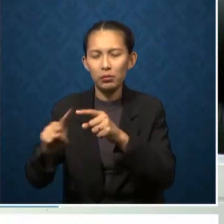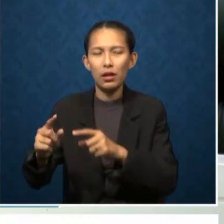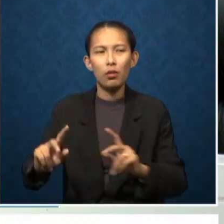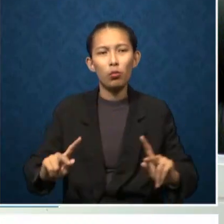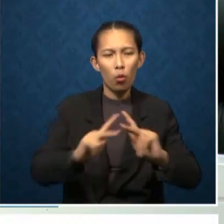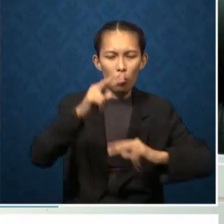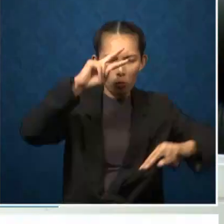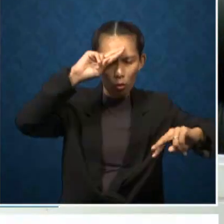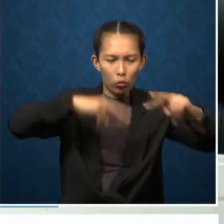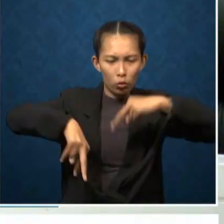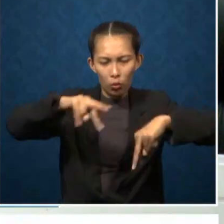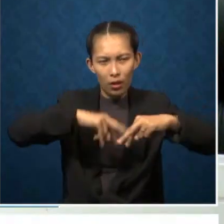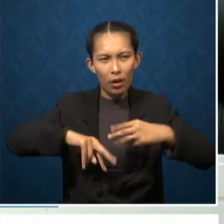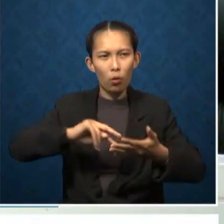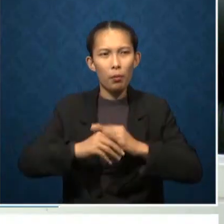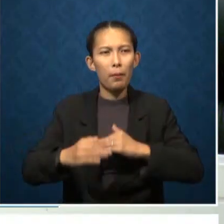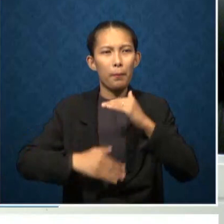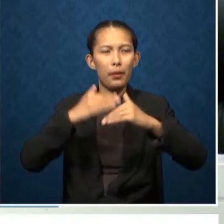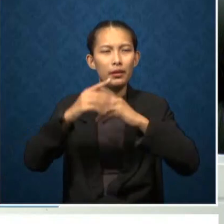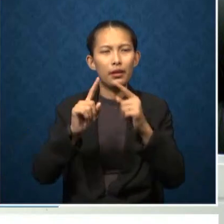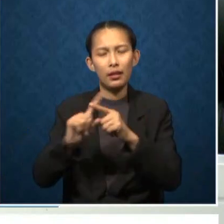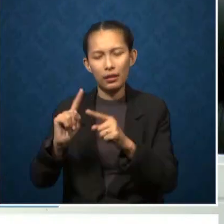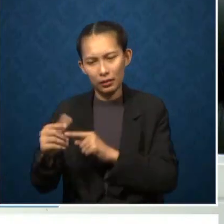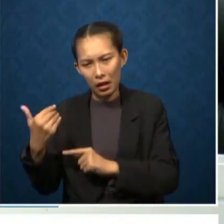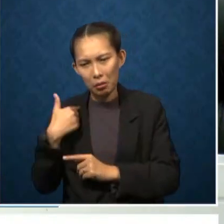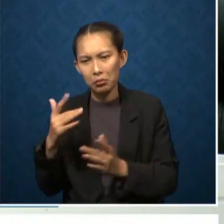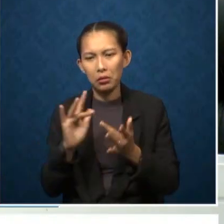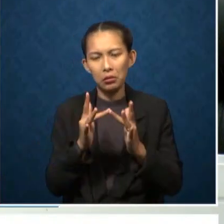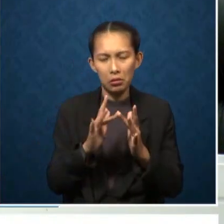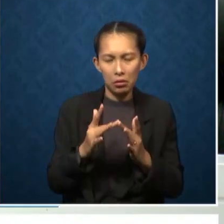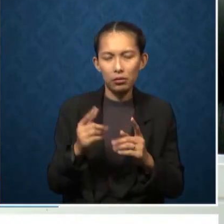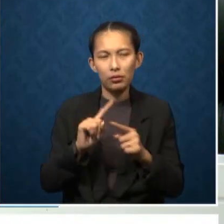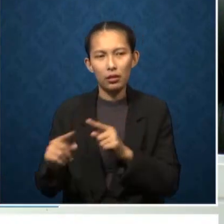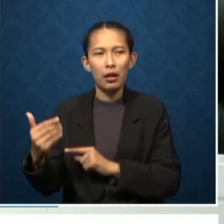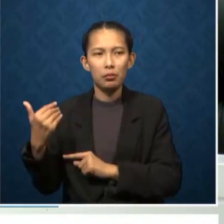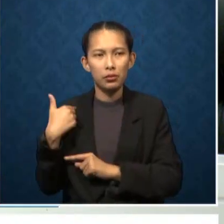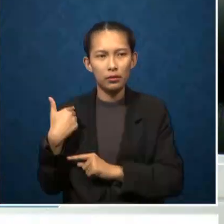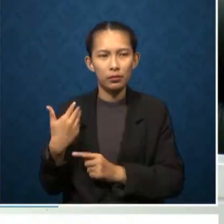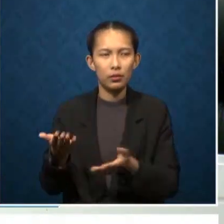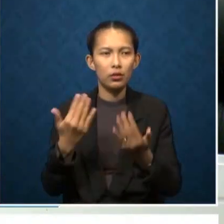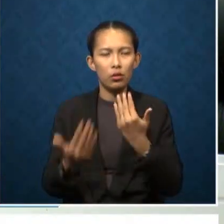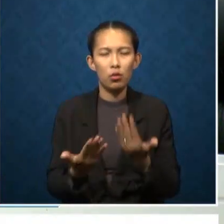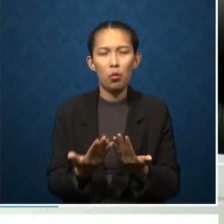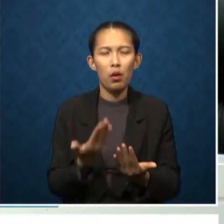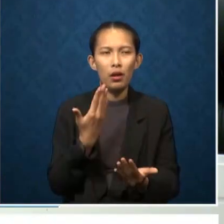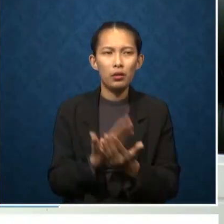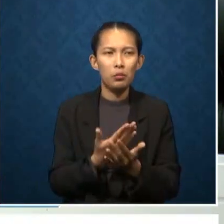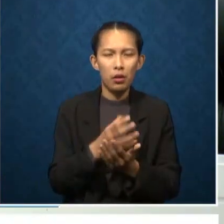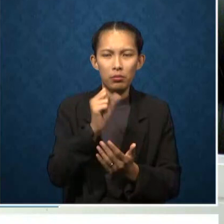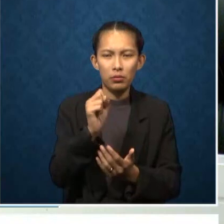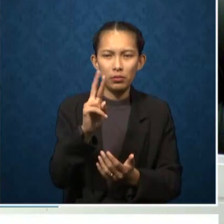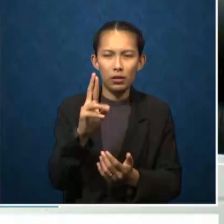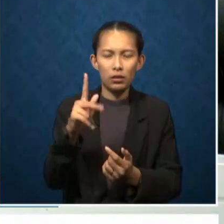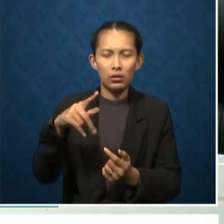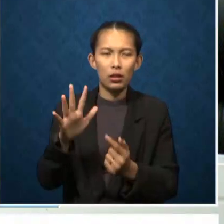คก็ดีนะคะที่มีการพัฒนาแพลตฟอร์มระบบนิเวศข้อมูลดิจิทัลแบบบูรณาการนะคะเรื่องของทางสรรพากรก็ดีที่เขาร่วมมือกับหน่วยงานภ